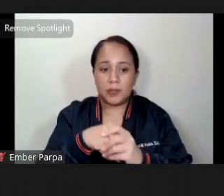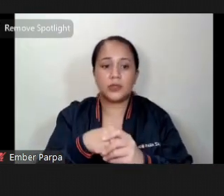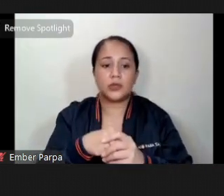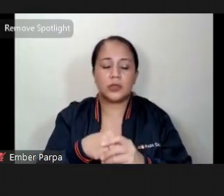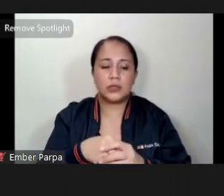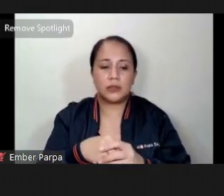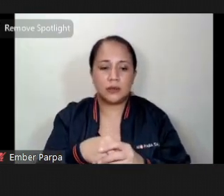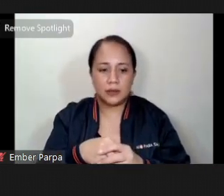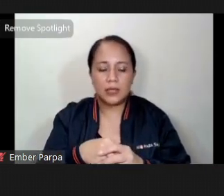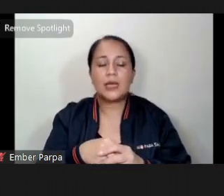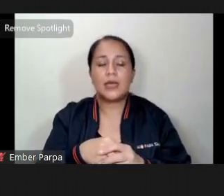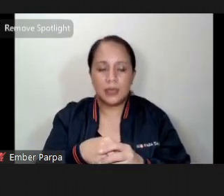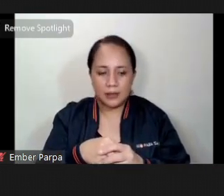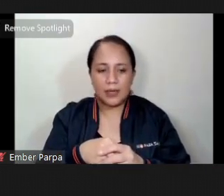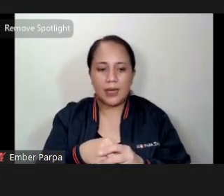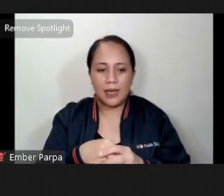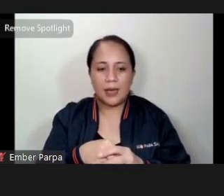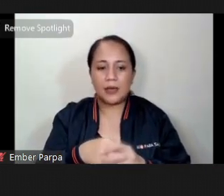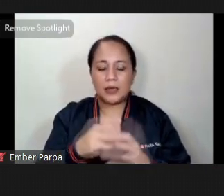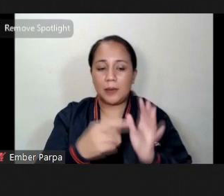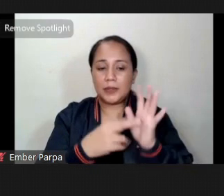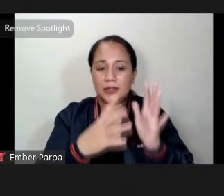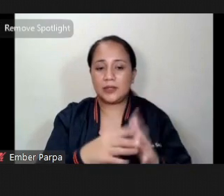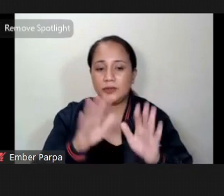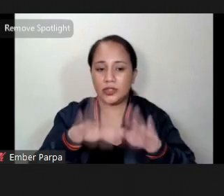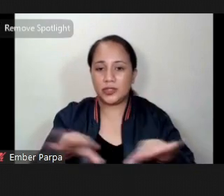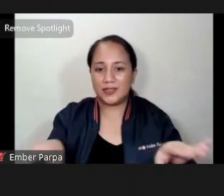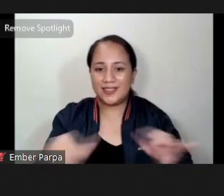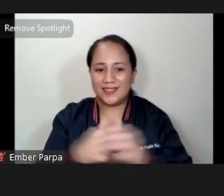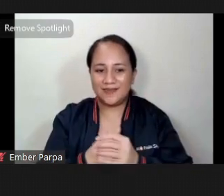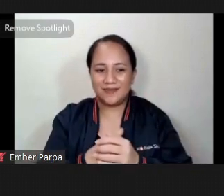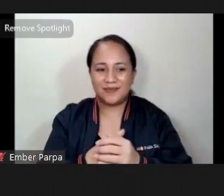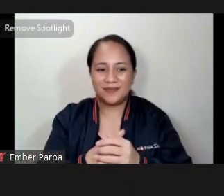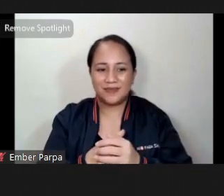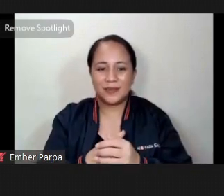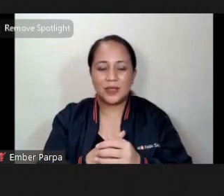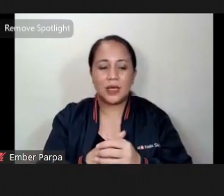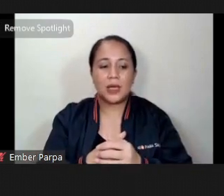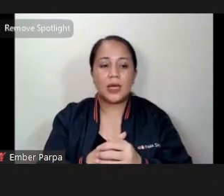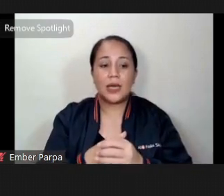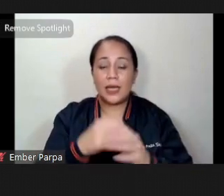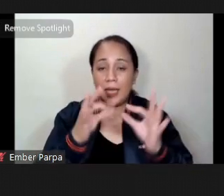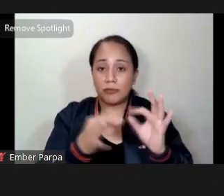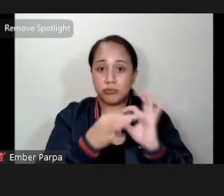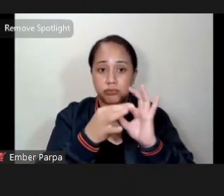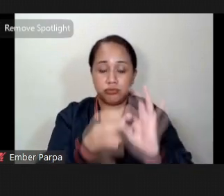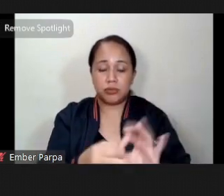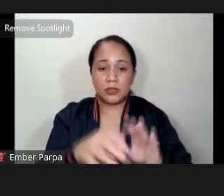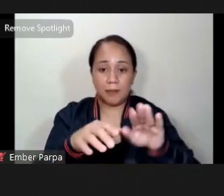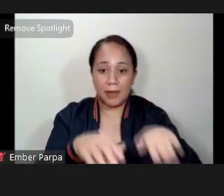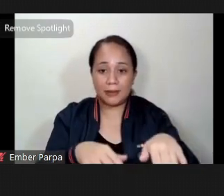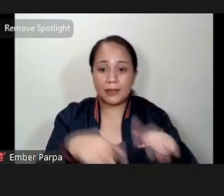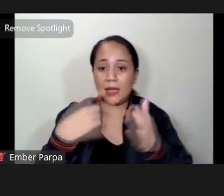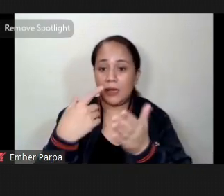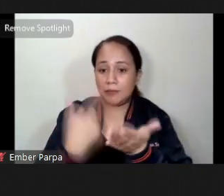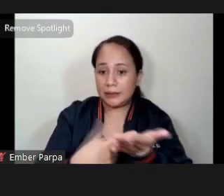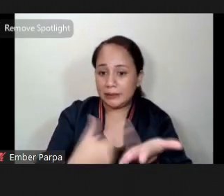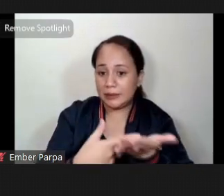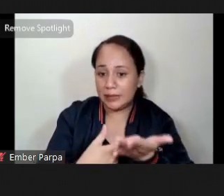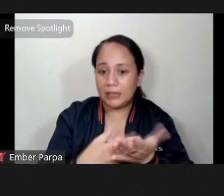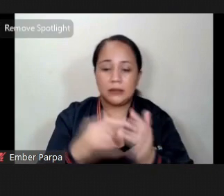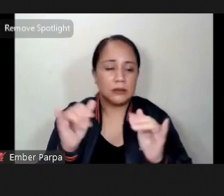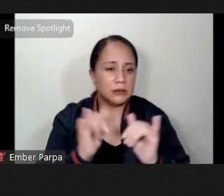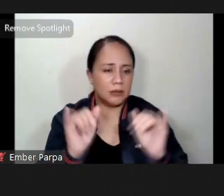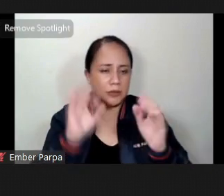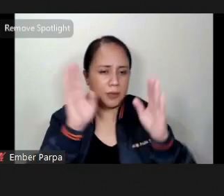and representation of children. In short, kung patungkol po sa bata ang pag-uusapan gaya ng mga